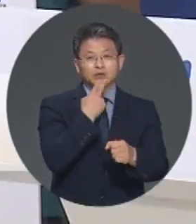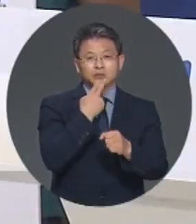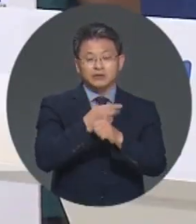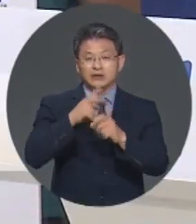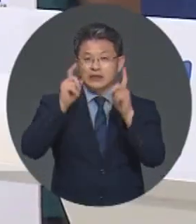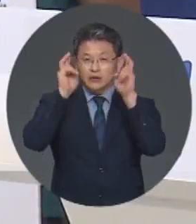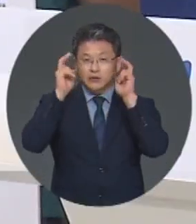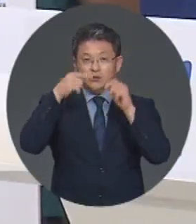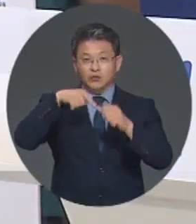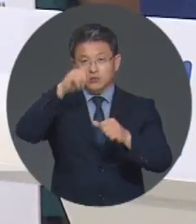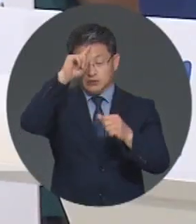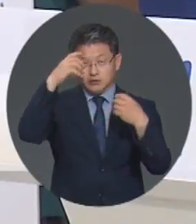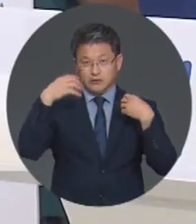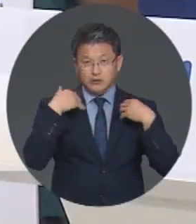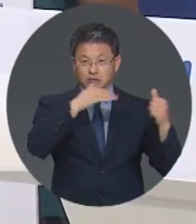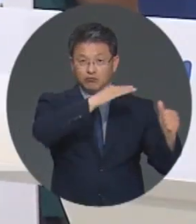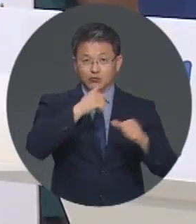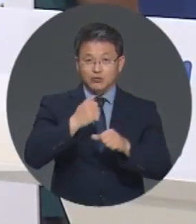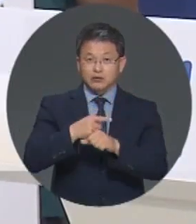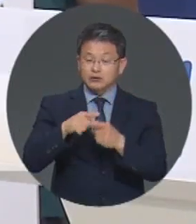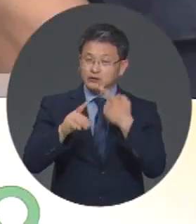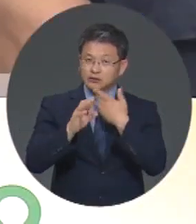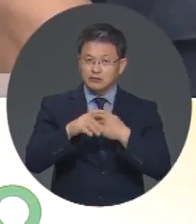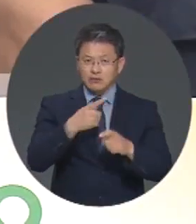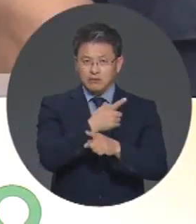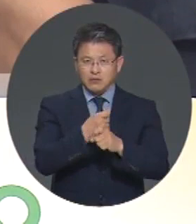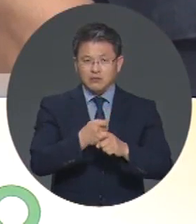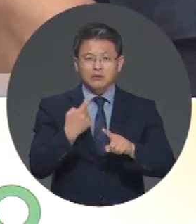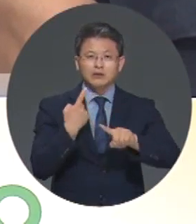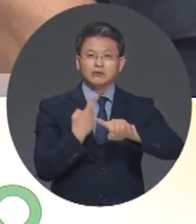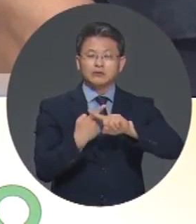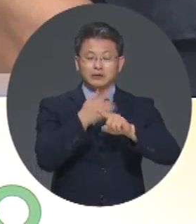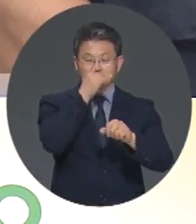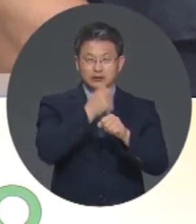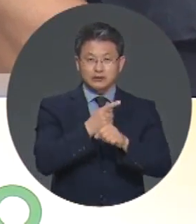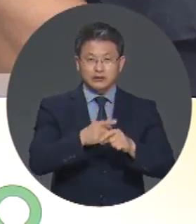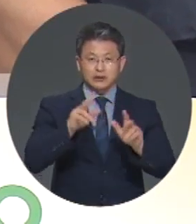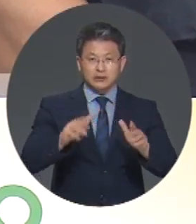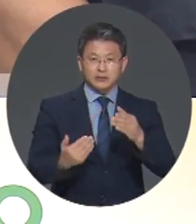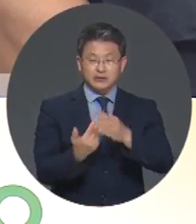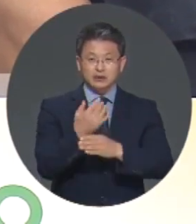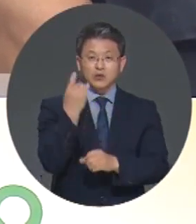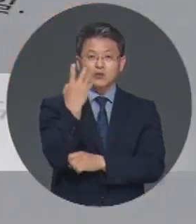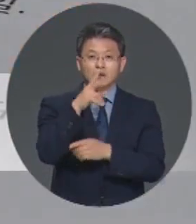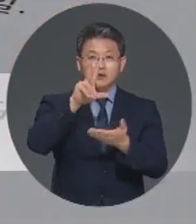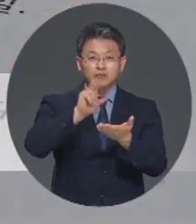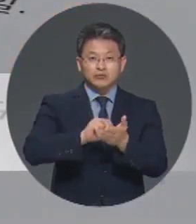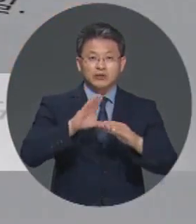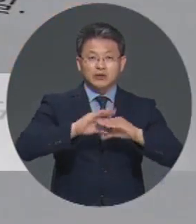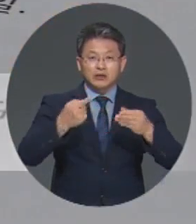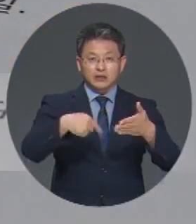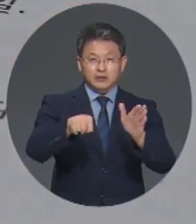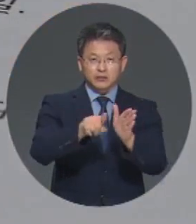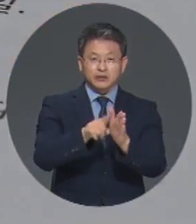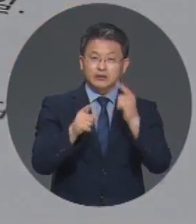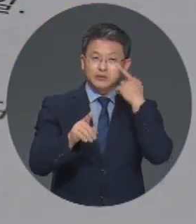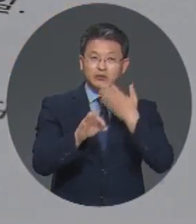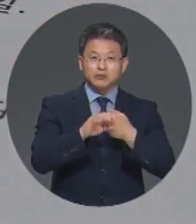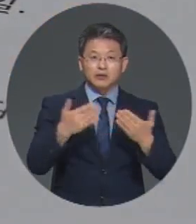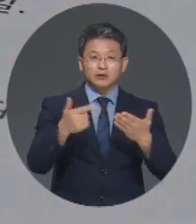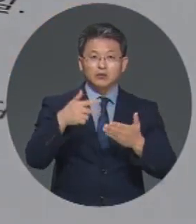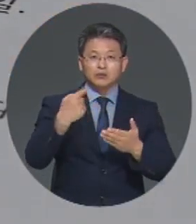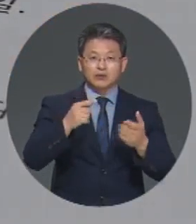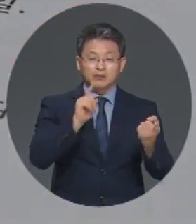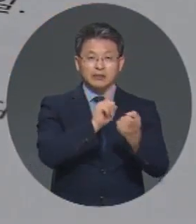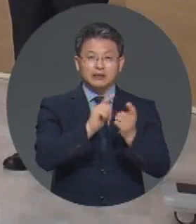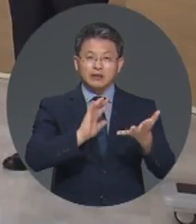사칙인 교육청에 노조감사 시도는 보복성이라 규탄하며 이번 사태의 근본적인 문제를 해결하기 위해서는